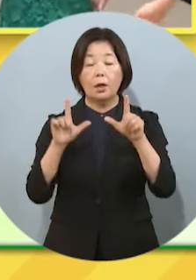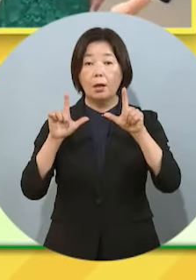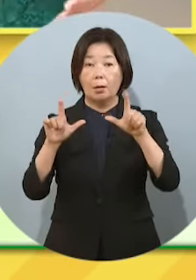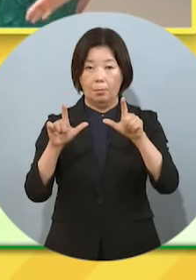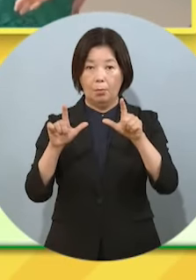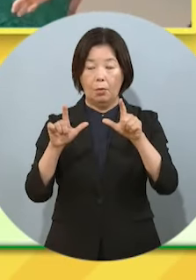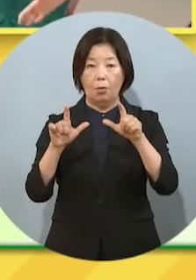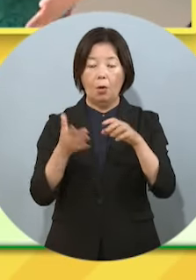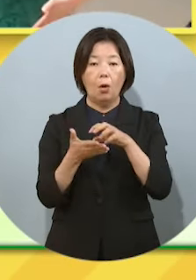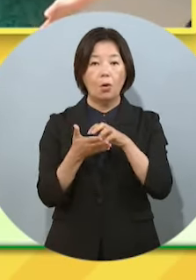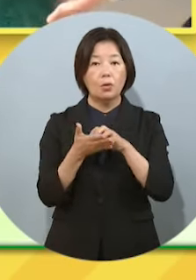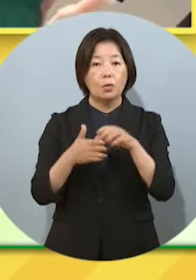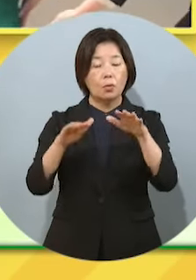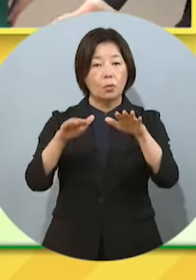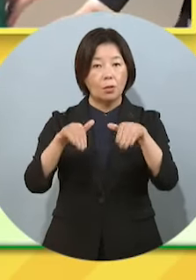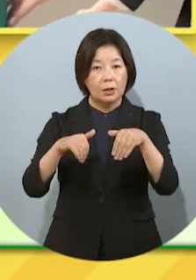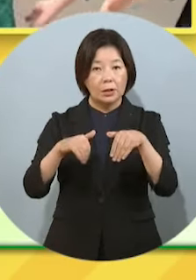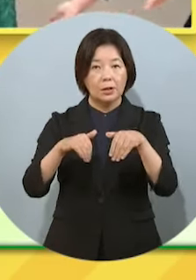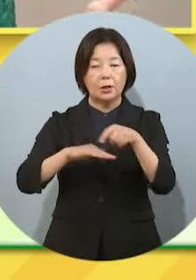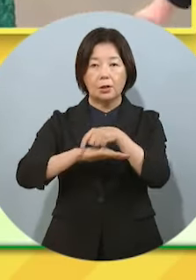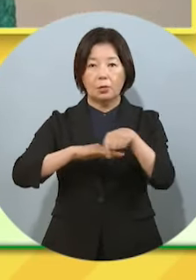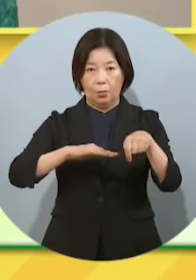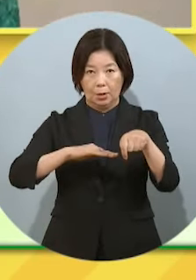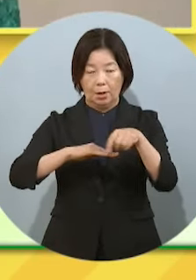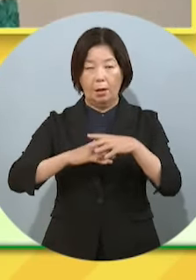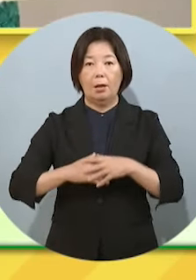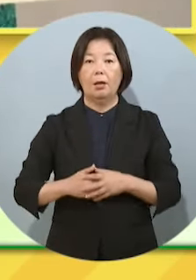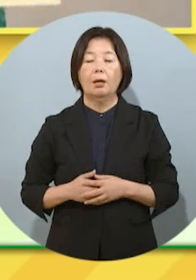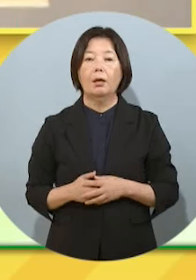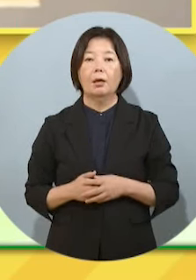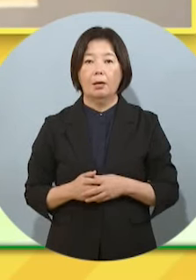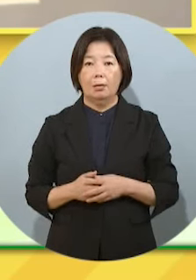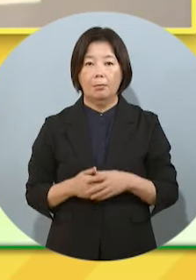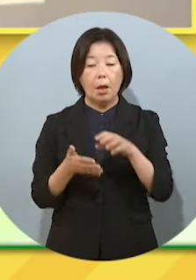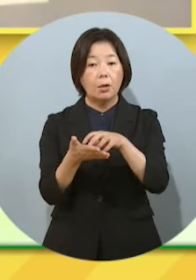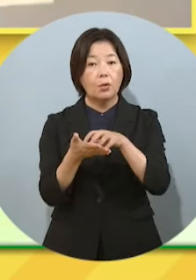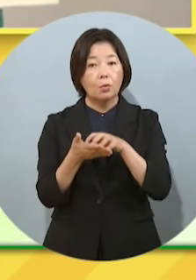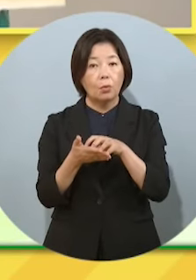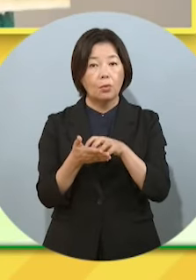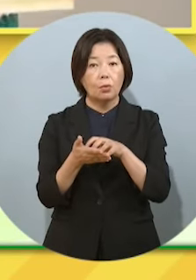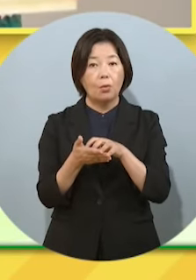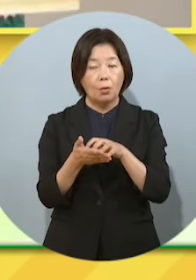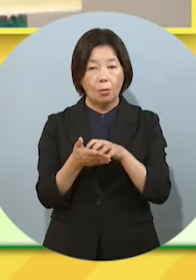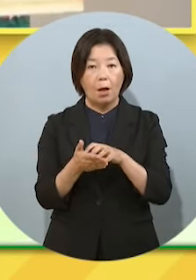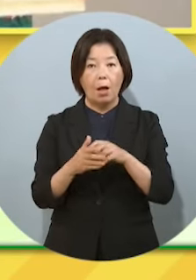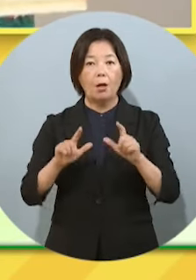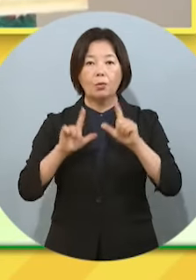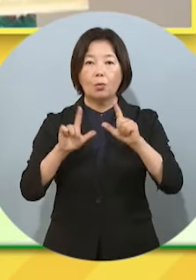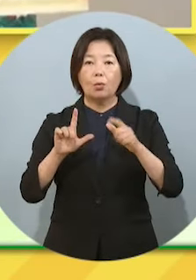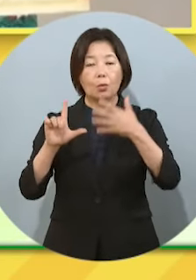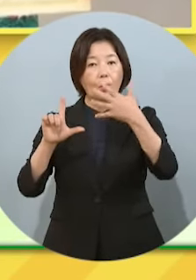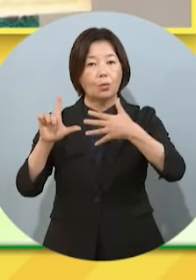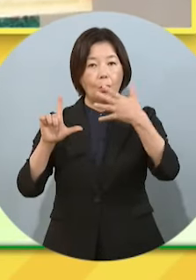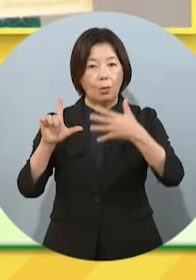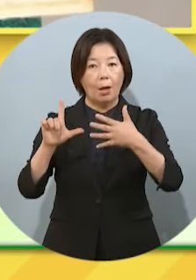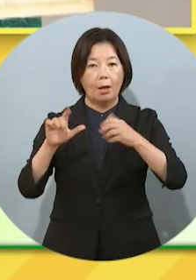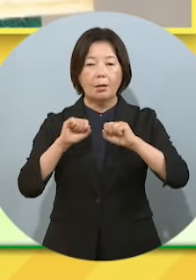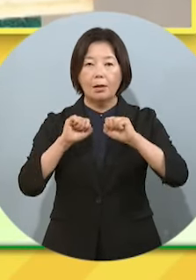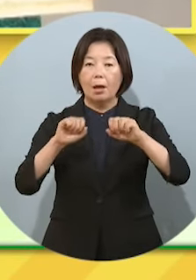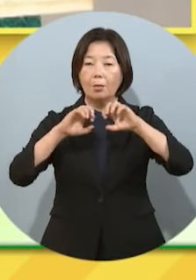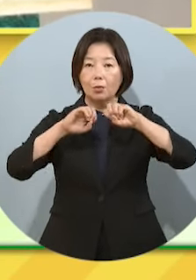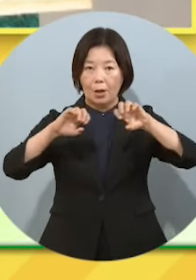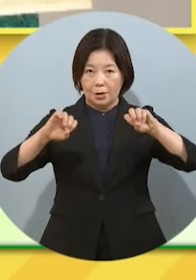入賞者の表彰が行われる予定です。表彰の模様は東京動画でライブ配信される予定です